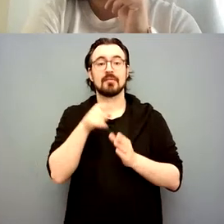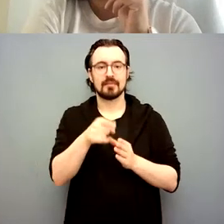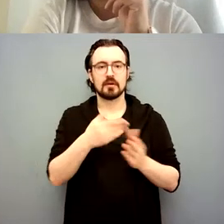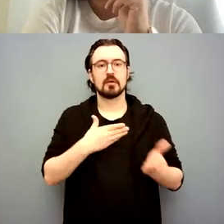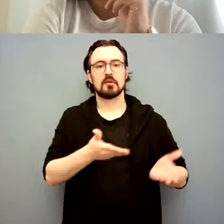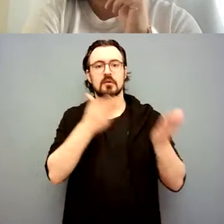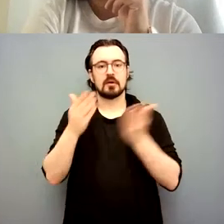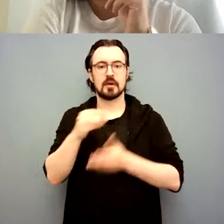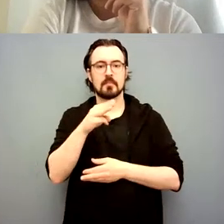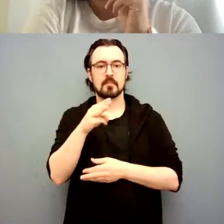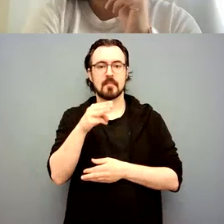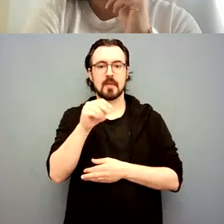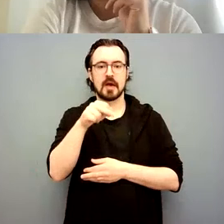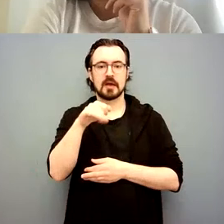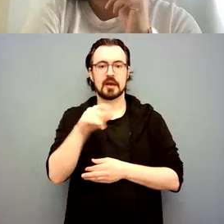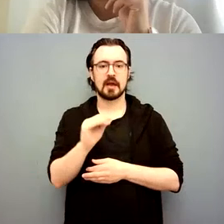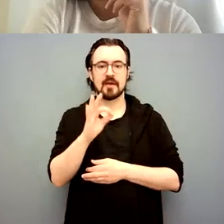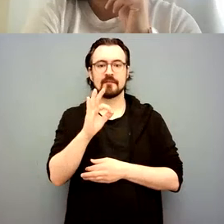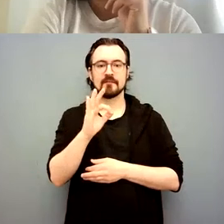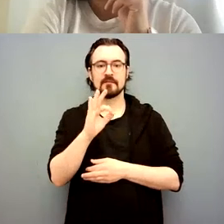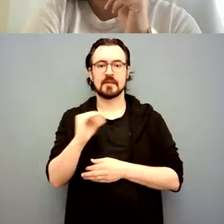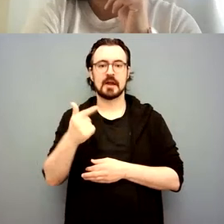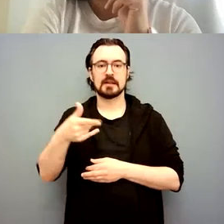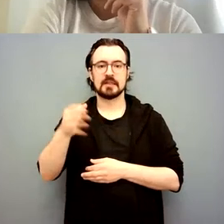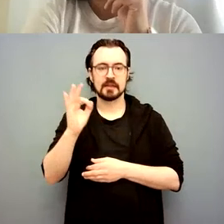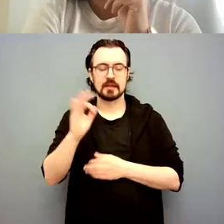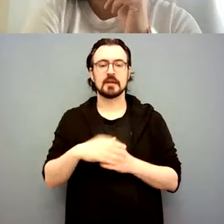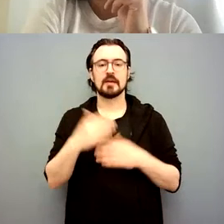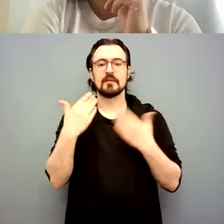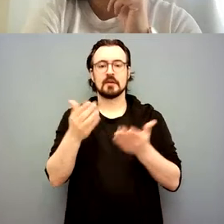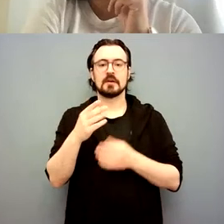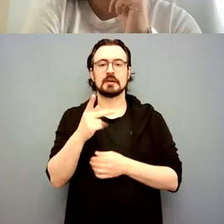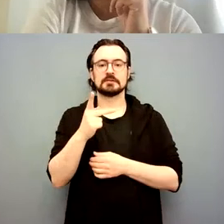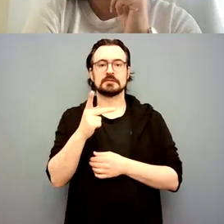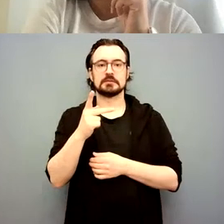Maria Fält. Varsågod, Kristdemokraterna.